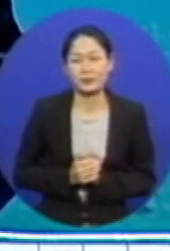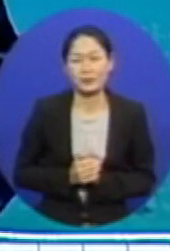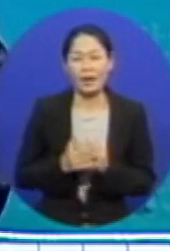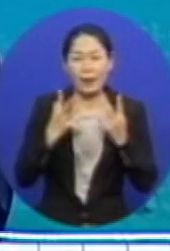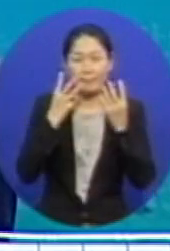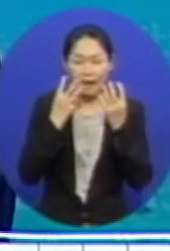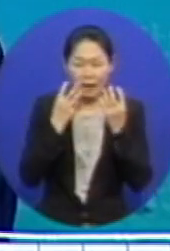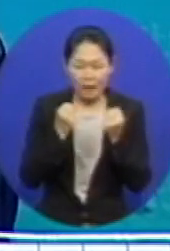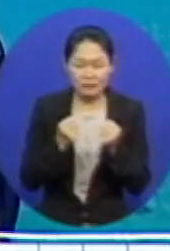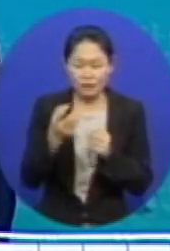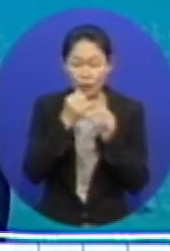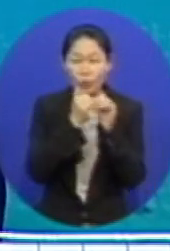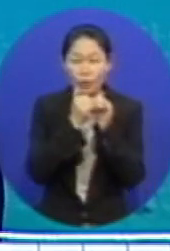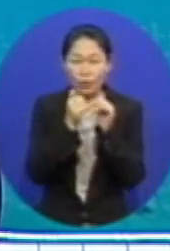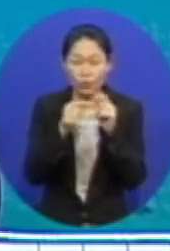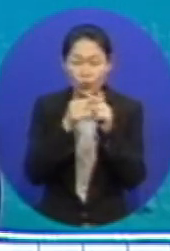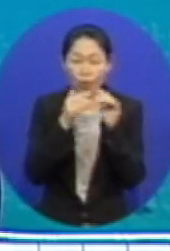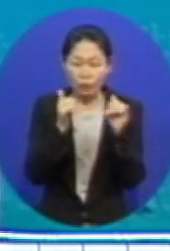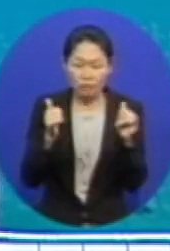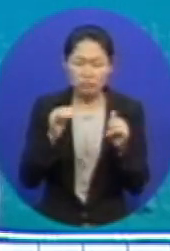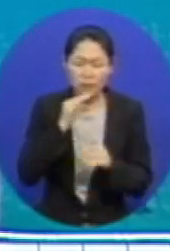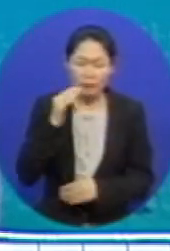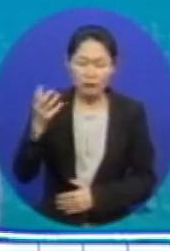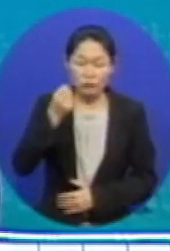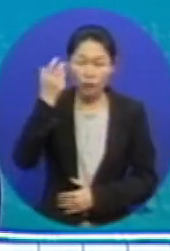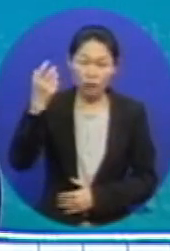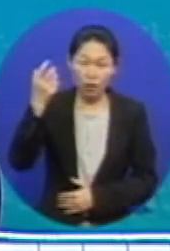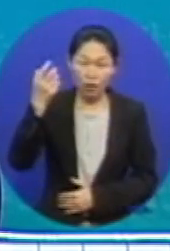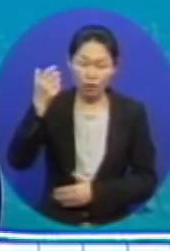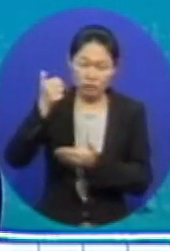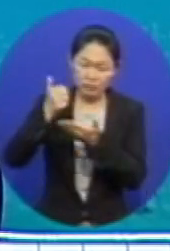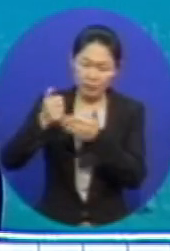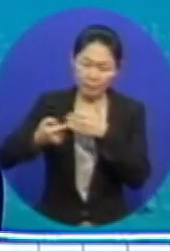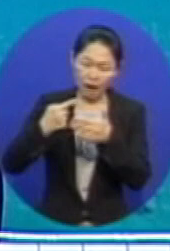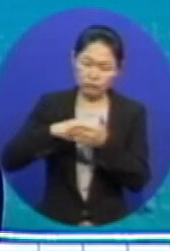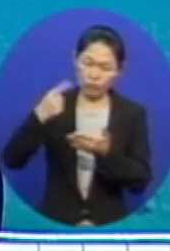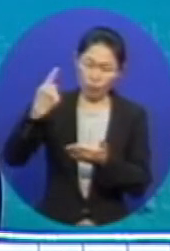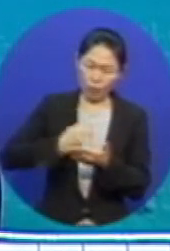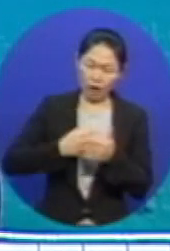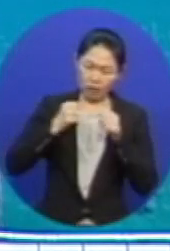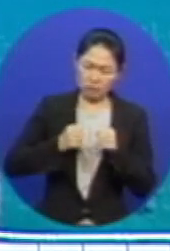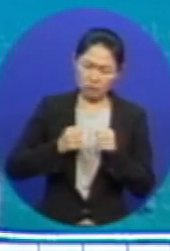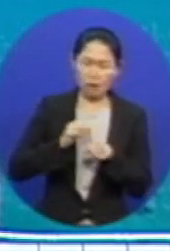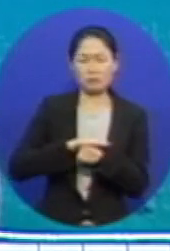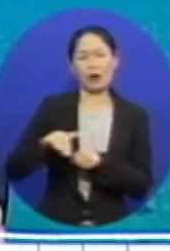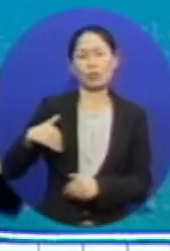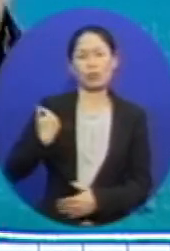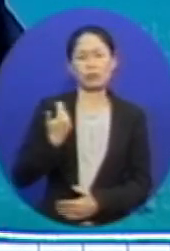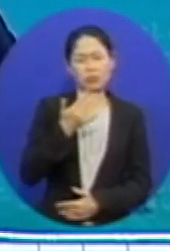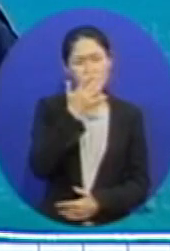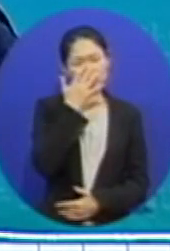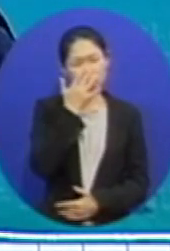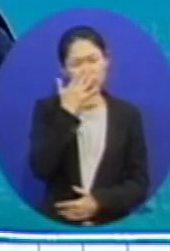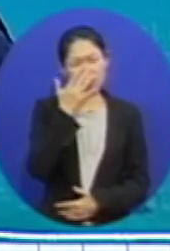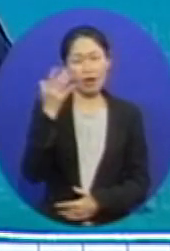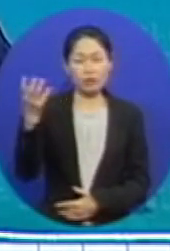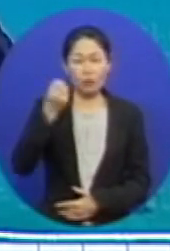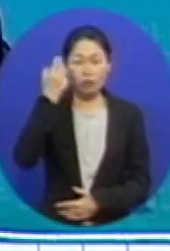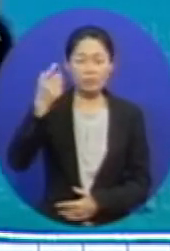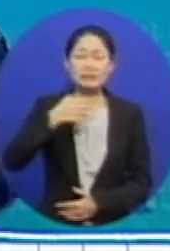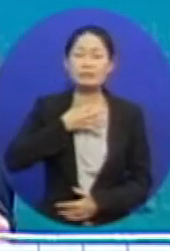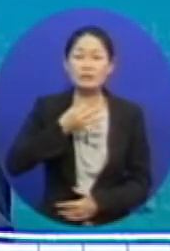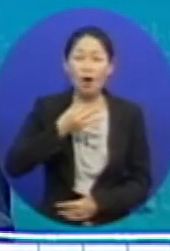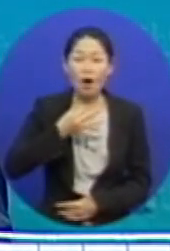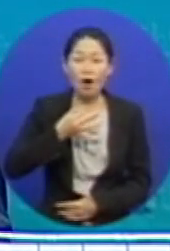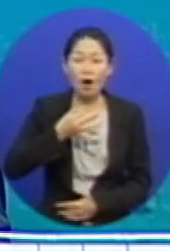많은 교인들이 성령님께서 정말 마음에 와 계신 것을 자기는 잘 모르겠다는 거예요 성령님의 음성을